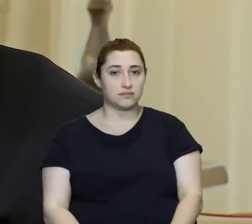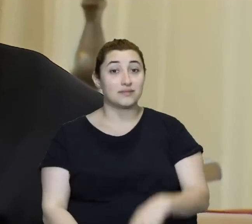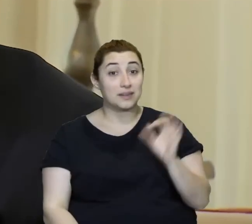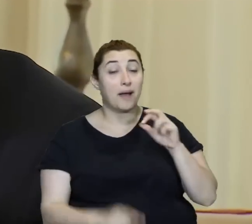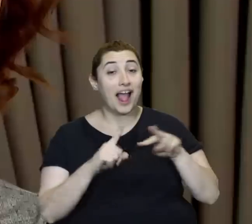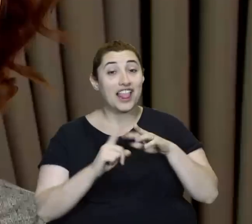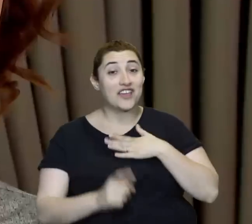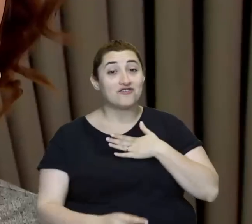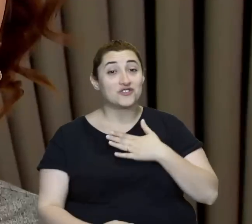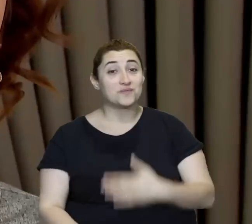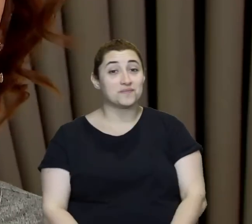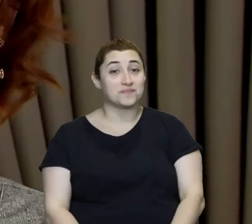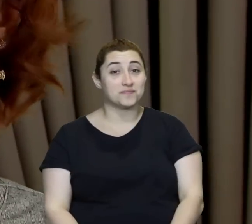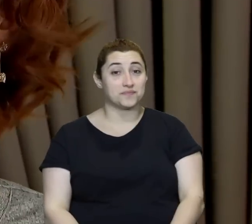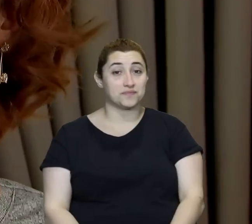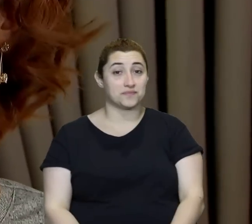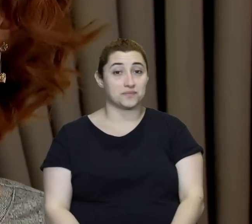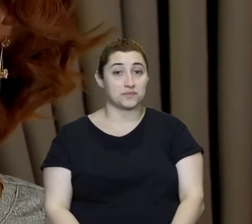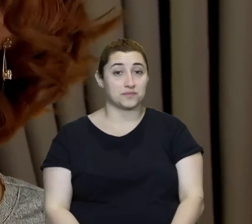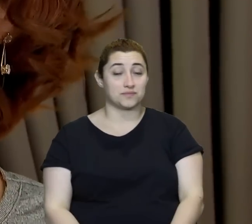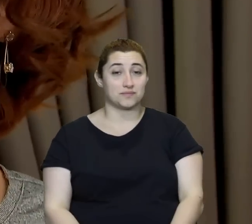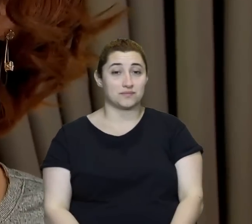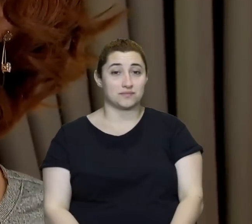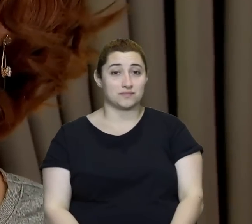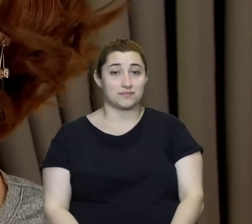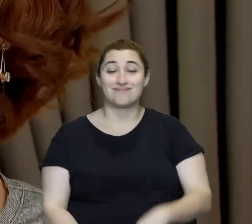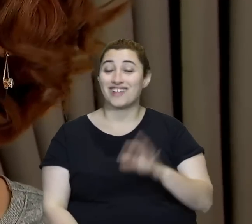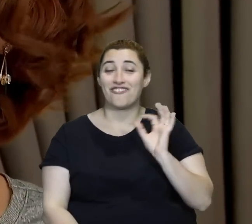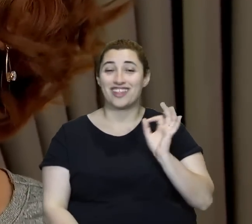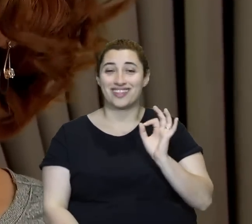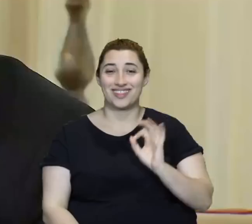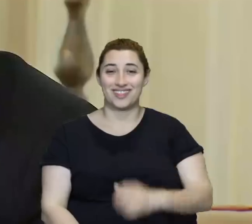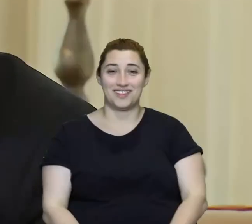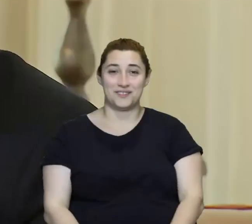Değil mi Alevciğim? Alev yan göz baktı. Evet.